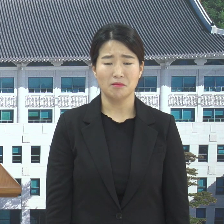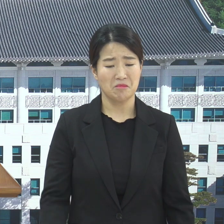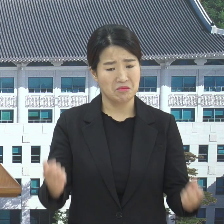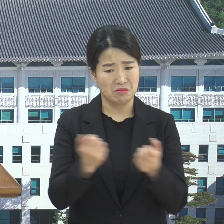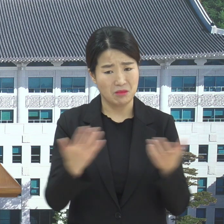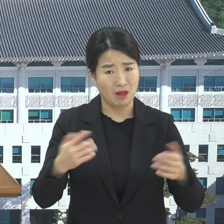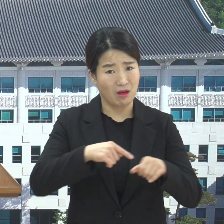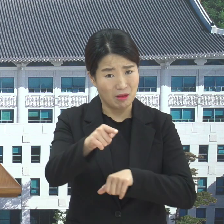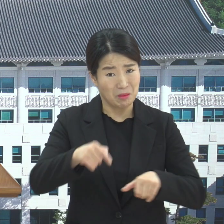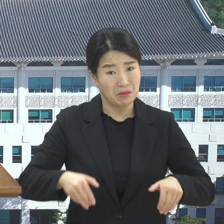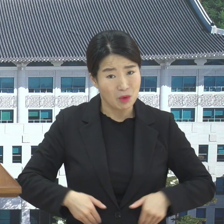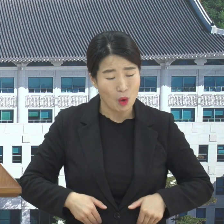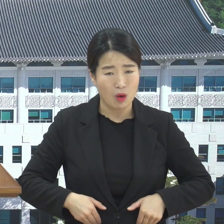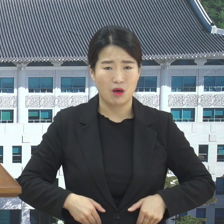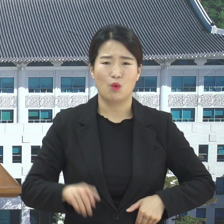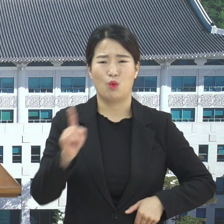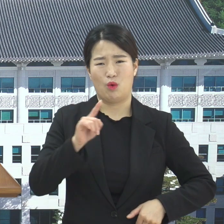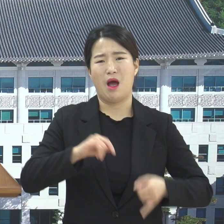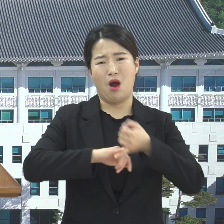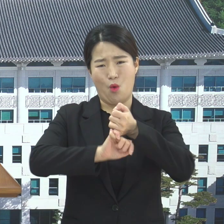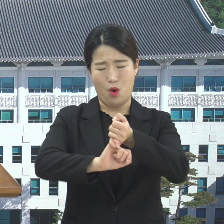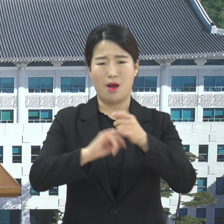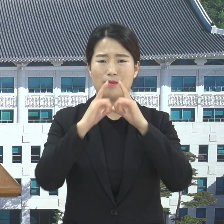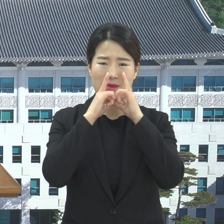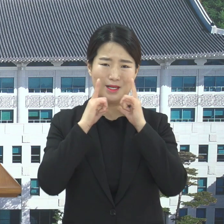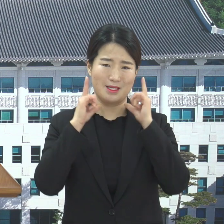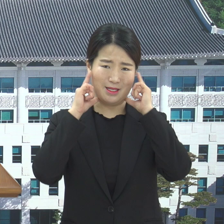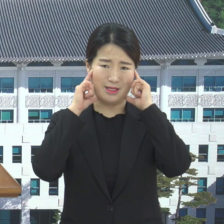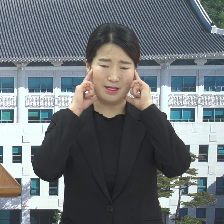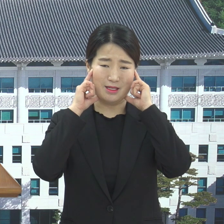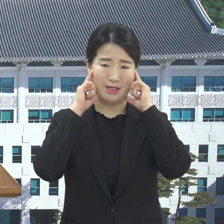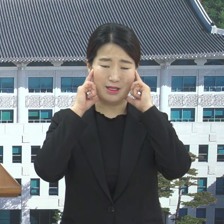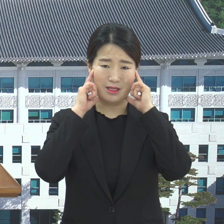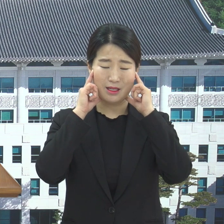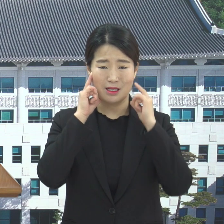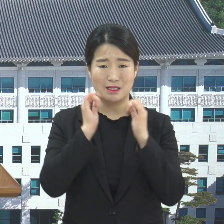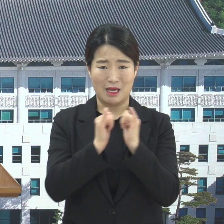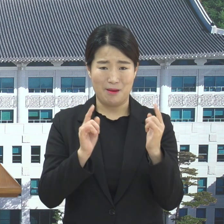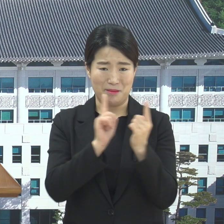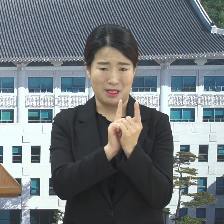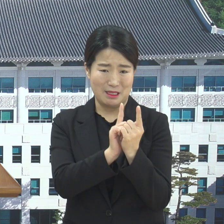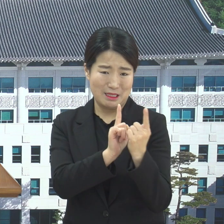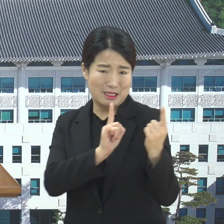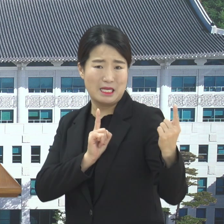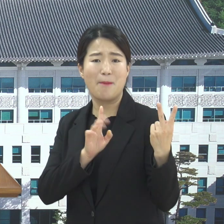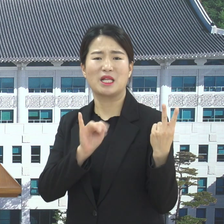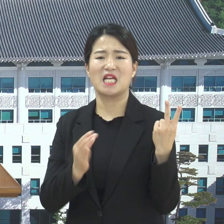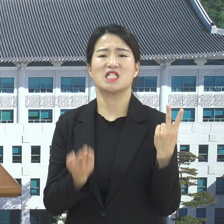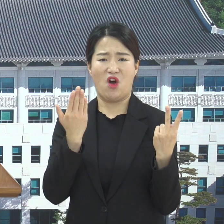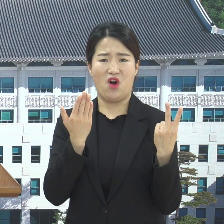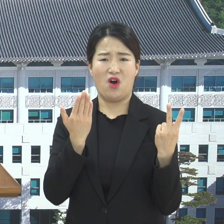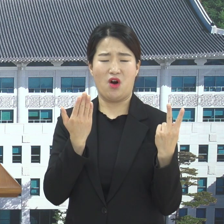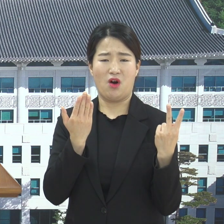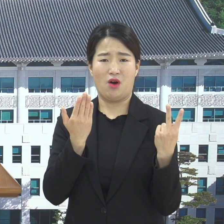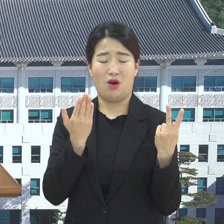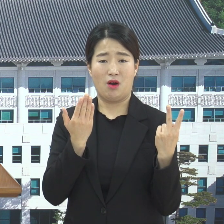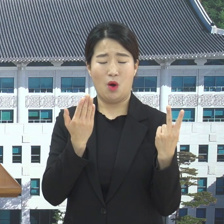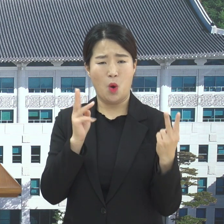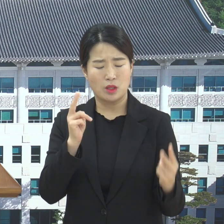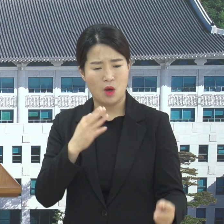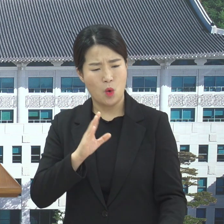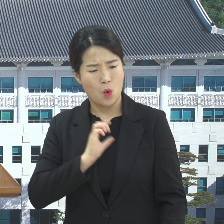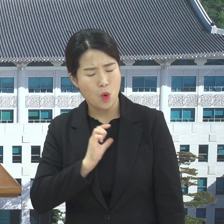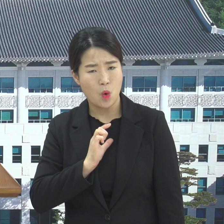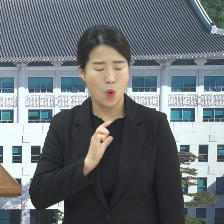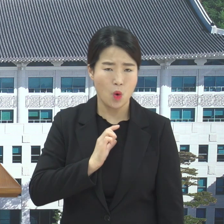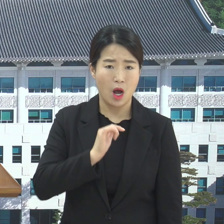불가피하게 외출할 경우에는 반드시 마스크를 쓰시고 2m 이상 거리 두기를 실천해 주시고 의심